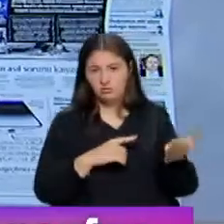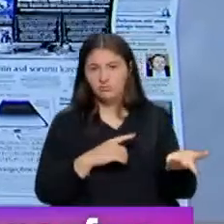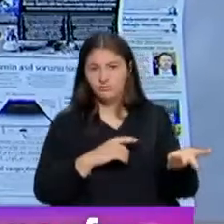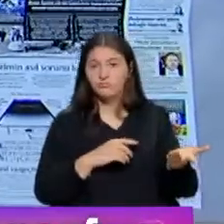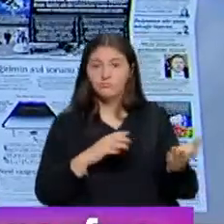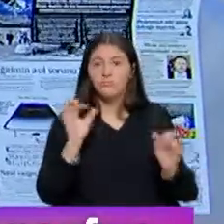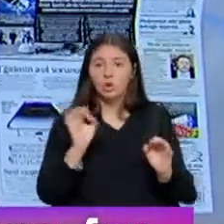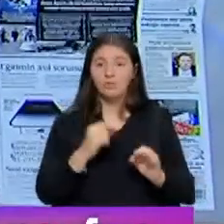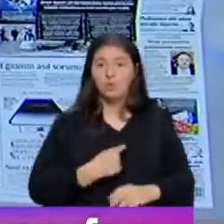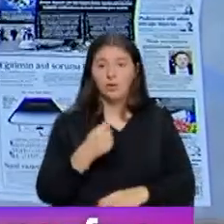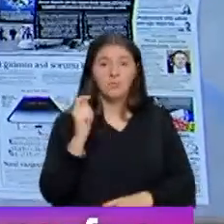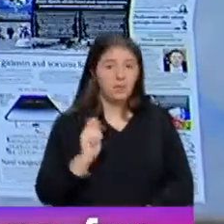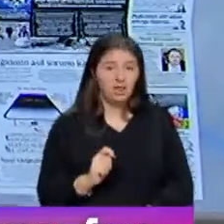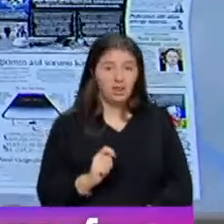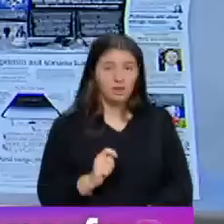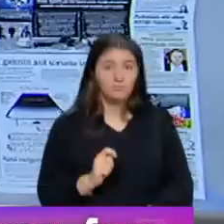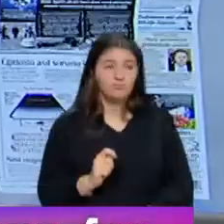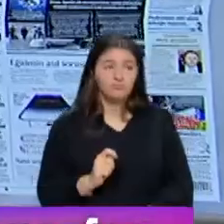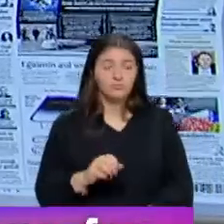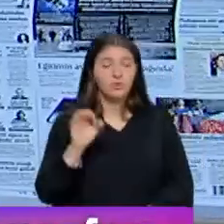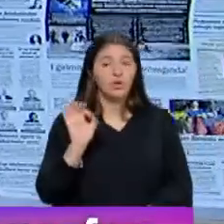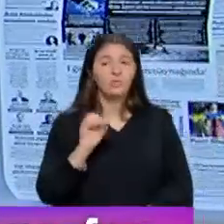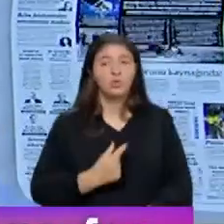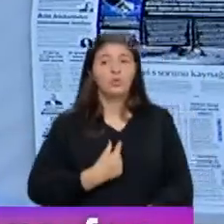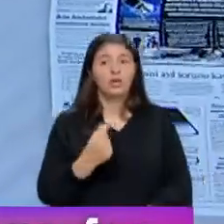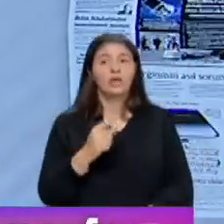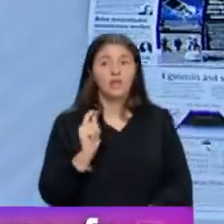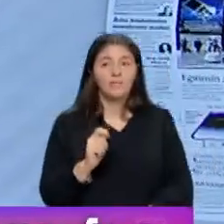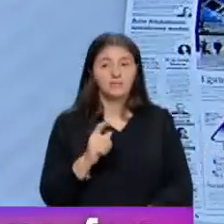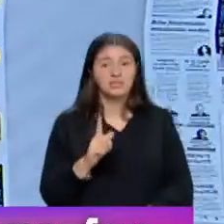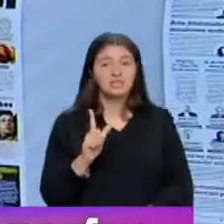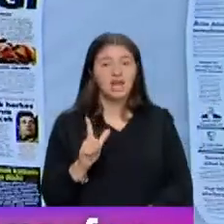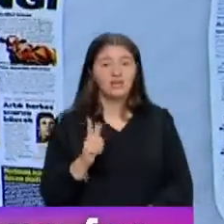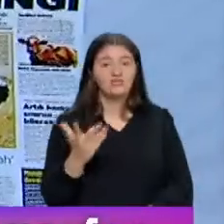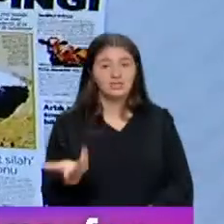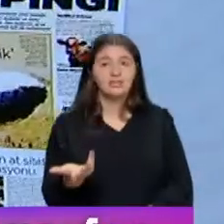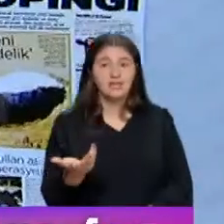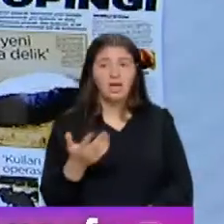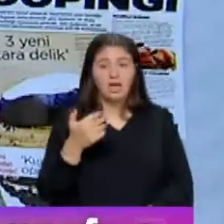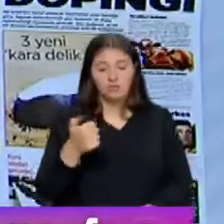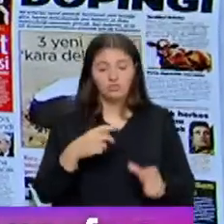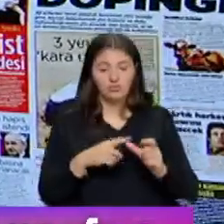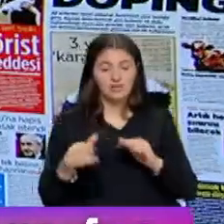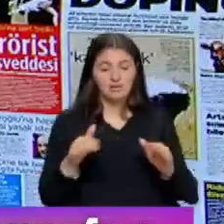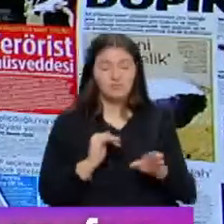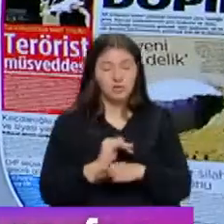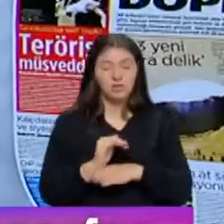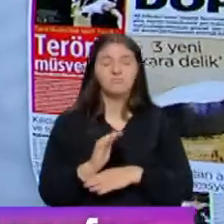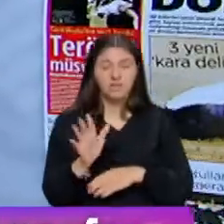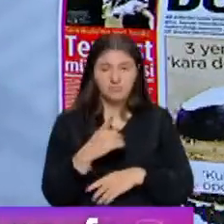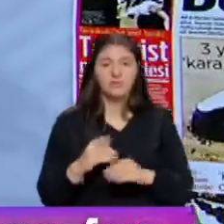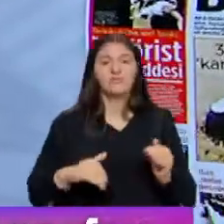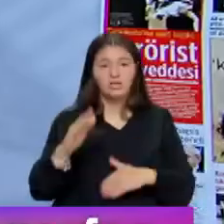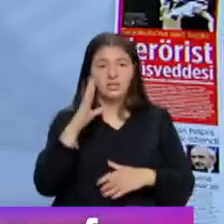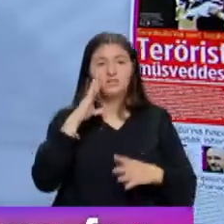önemli uyarılar yaptı önemli uyarılar yapmasının bir gerekçesi de 6 Şubat depremi yaşadık elinden